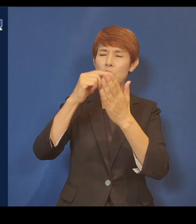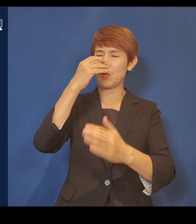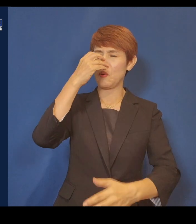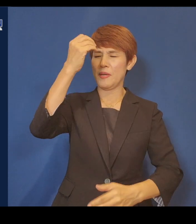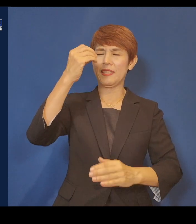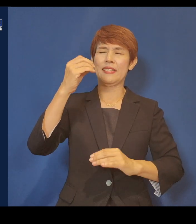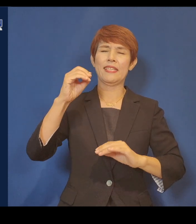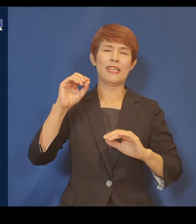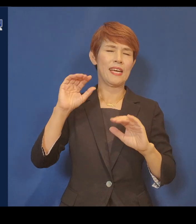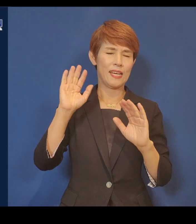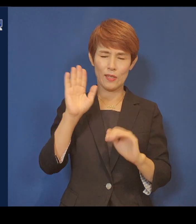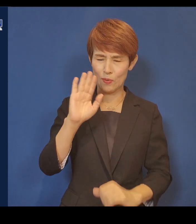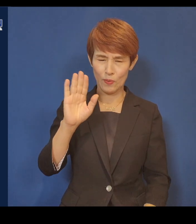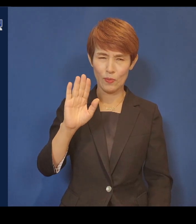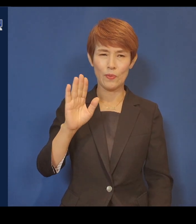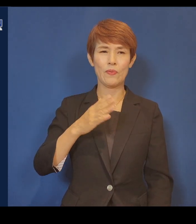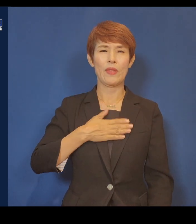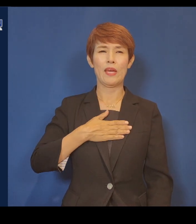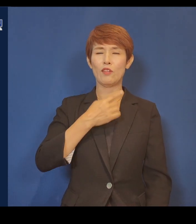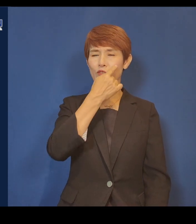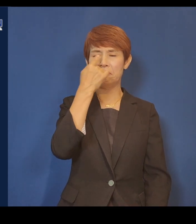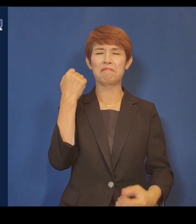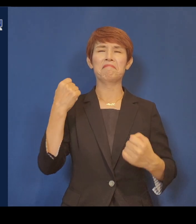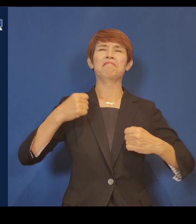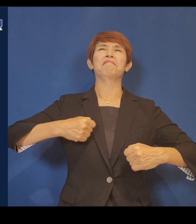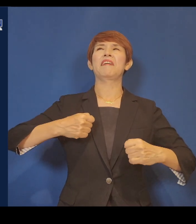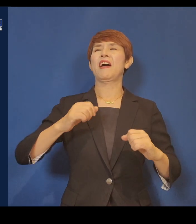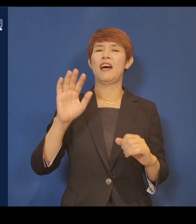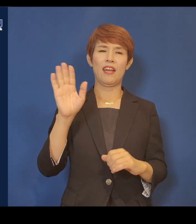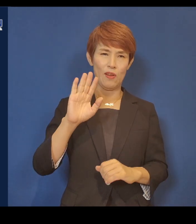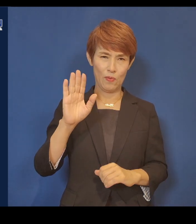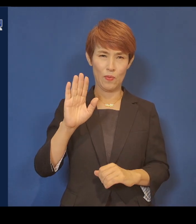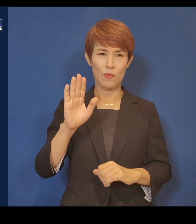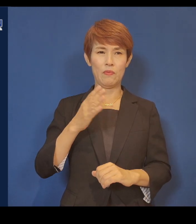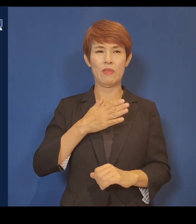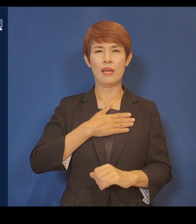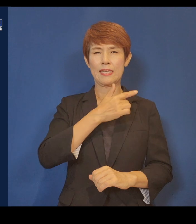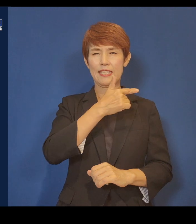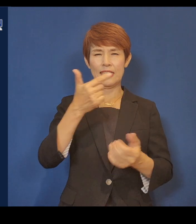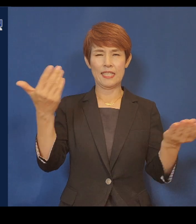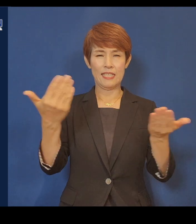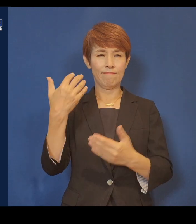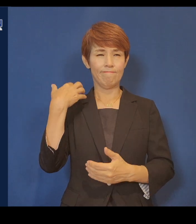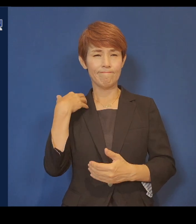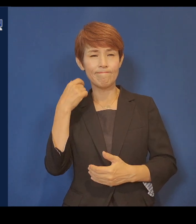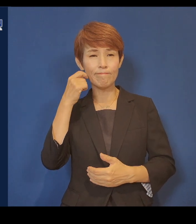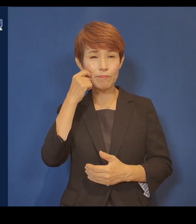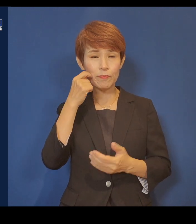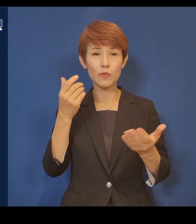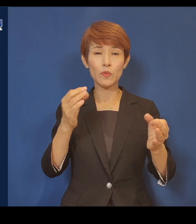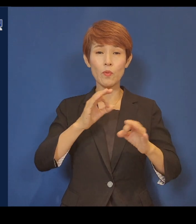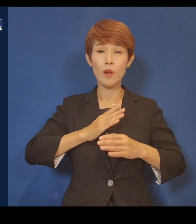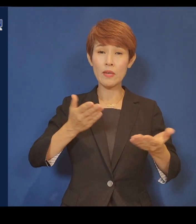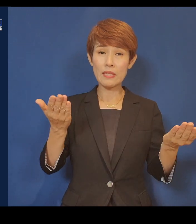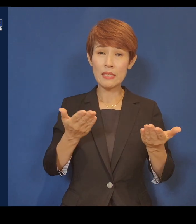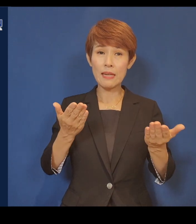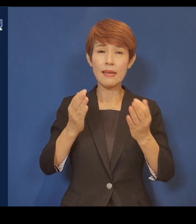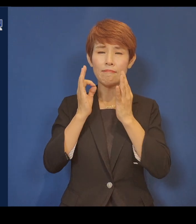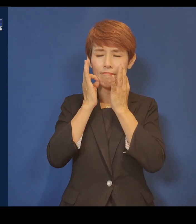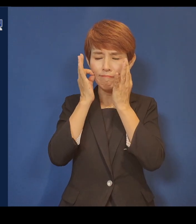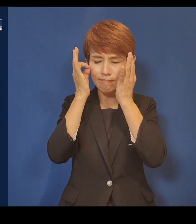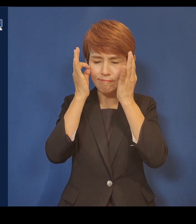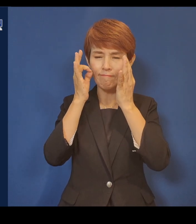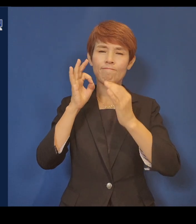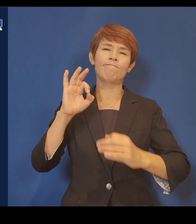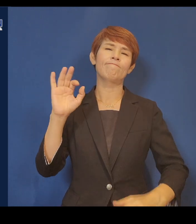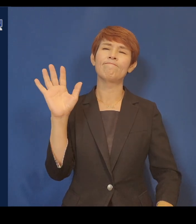마음이 교만하지 아니하고 내 눈이 오만하지 아니하오며 내가 큰 일과 감당하지 못할 놀라운